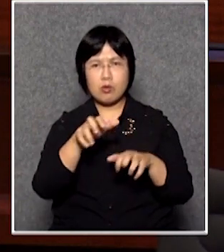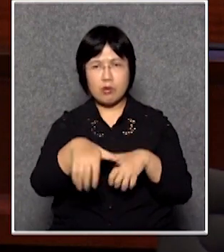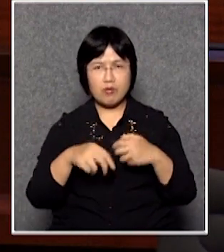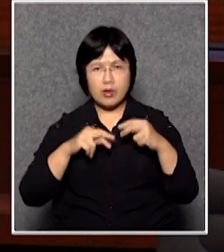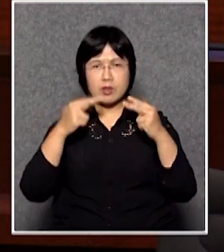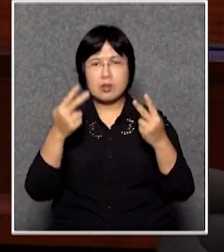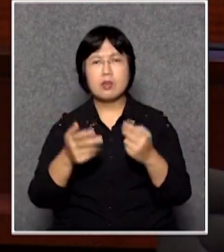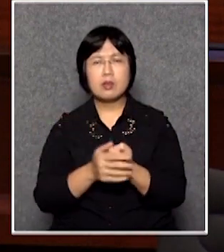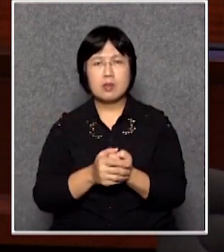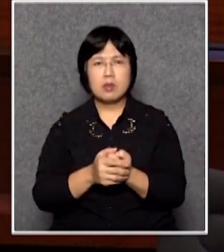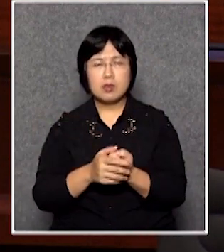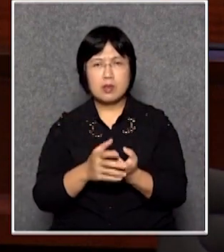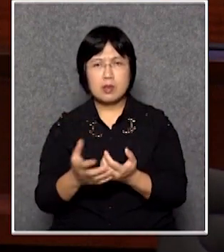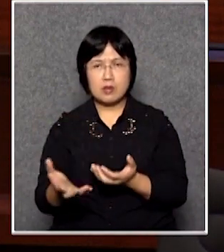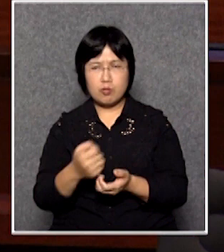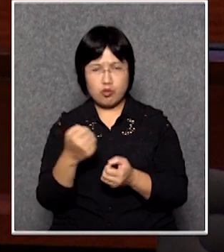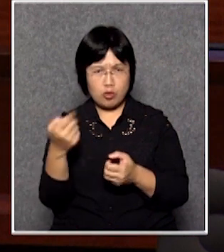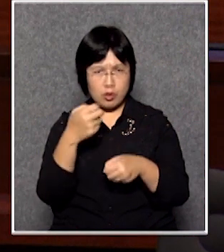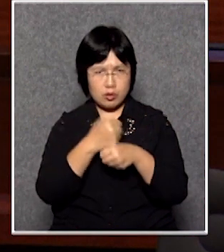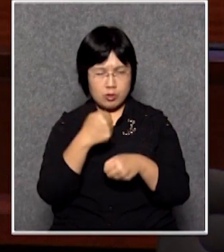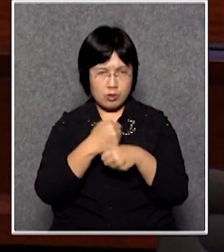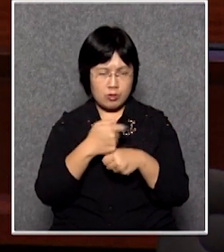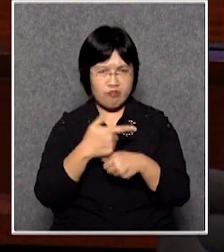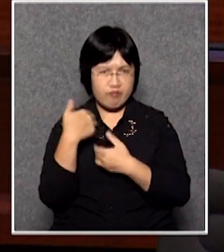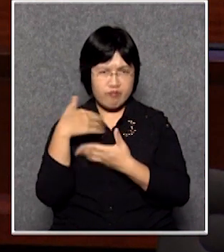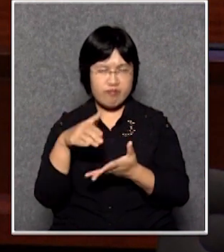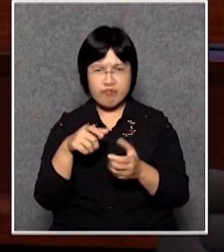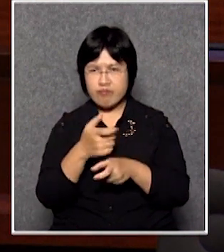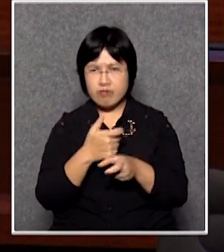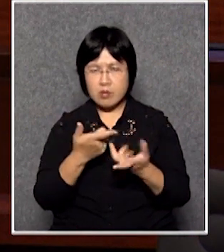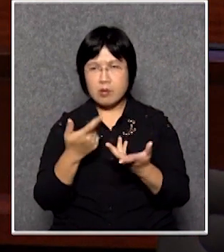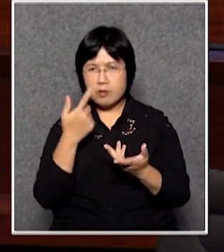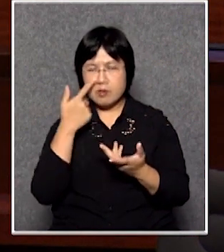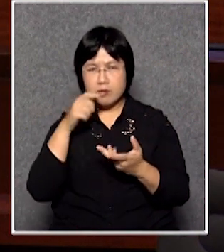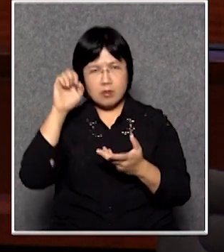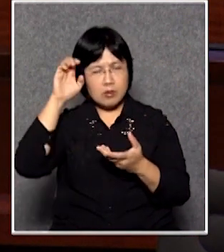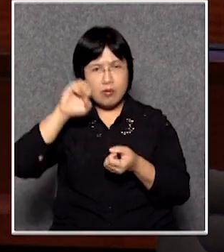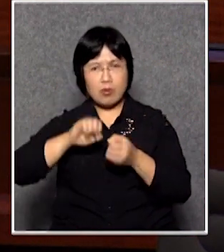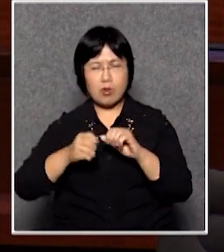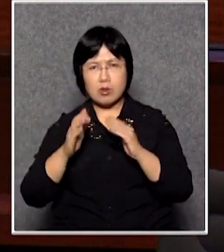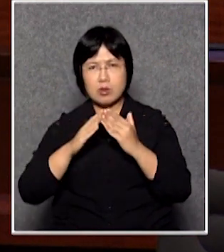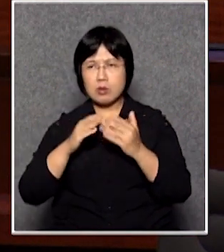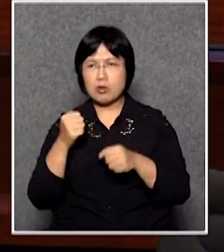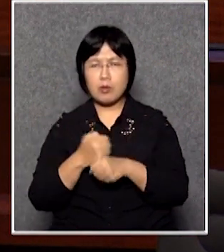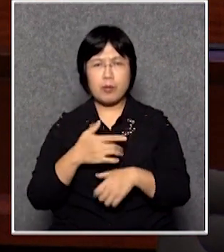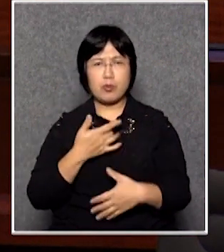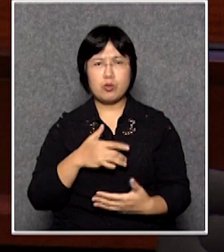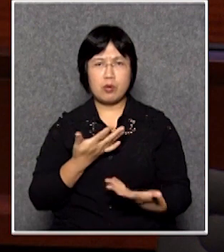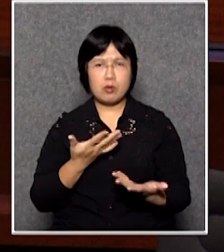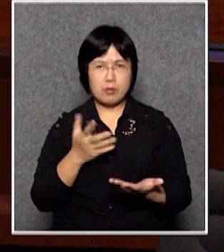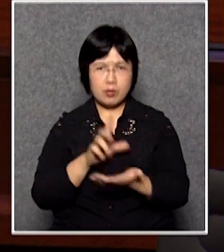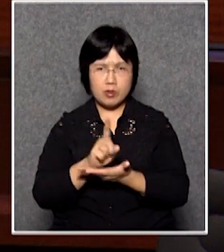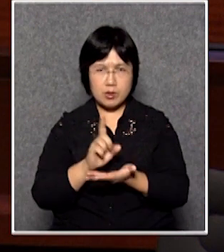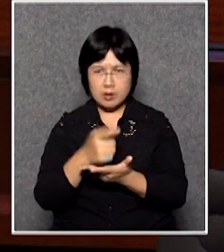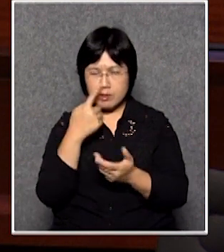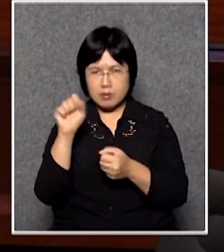造一個吸納再造品的市場，創科局根本就沒有用武之地，每年因此而新增